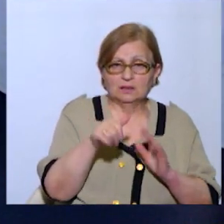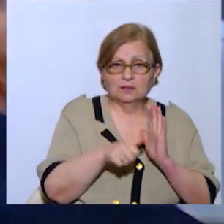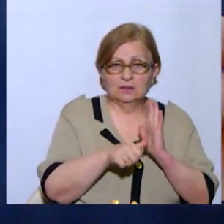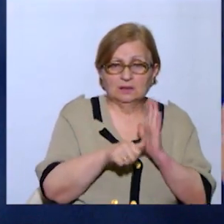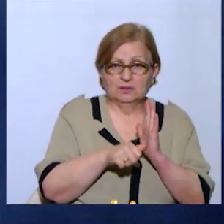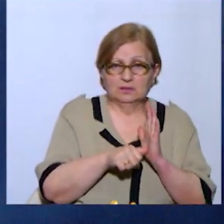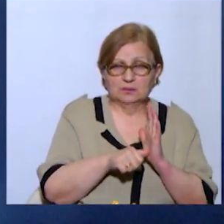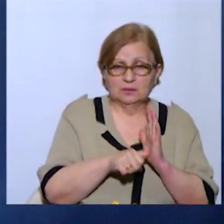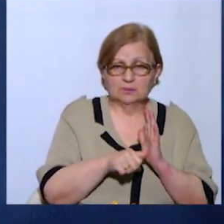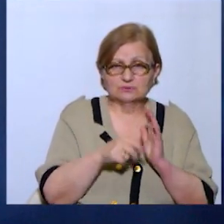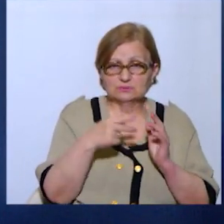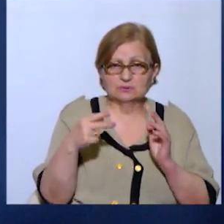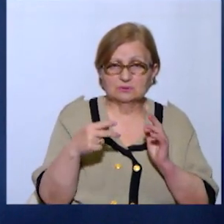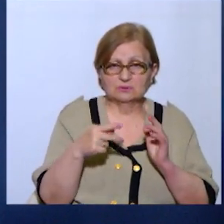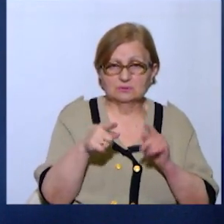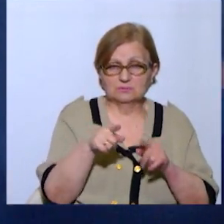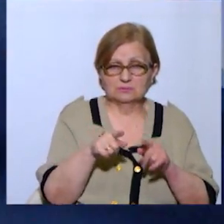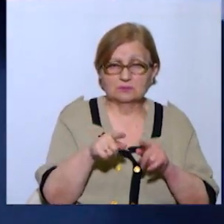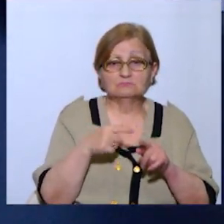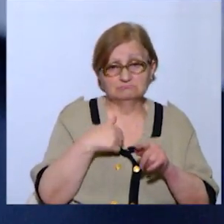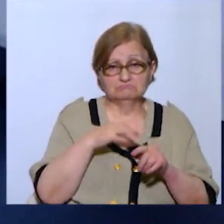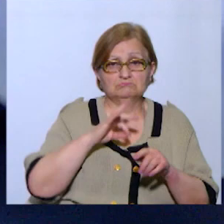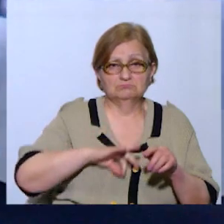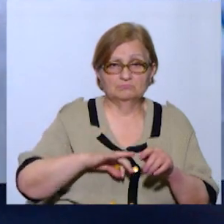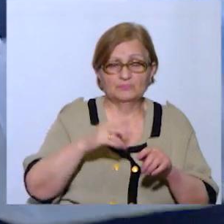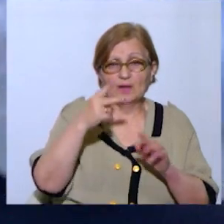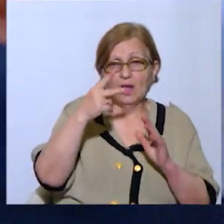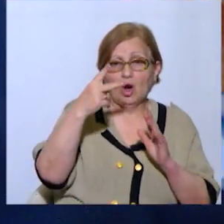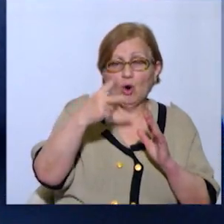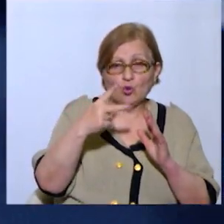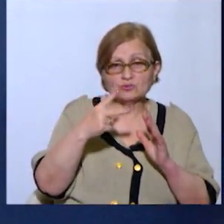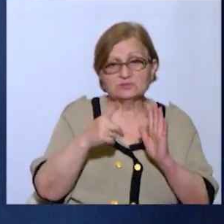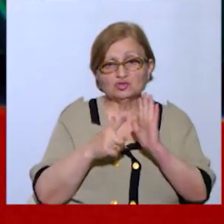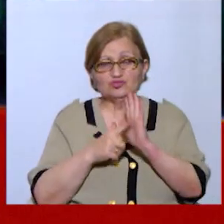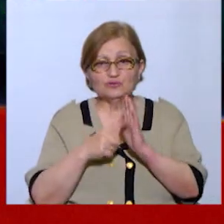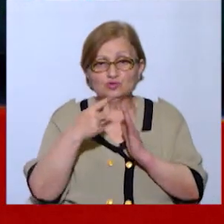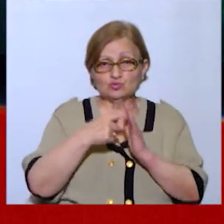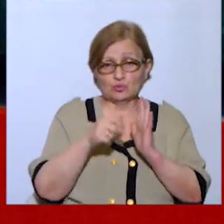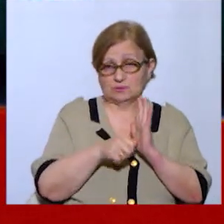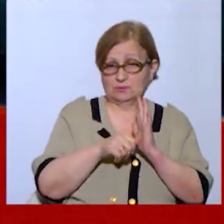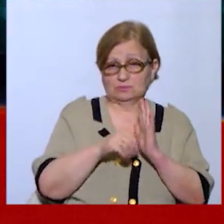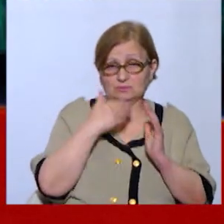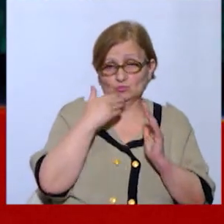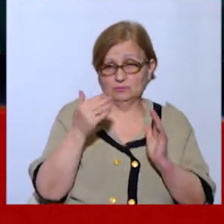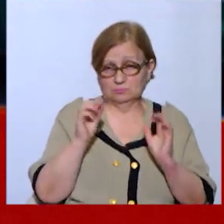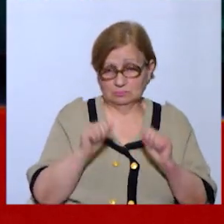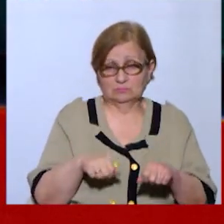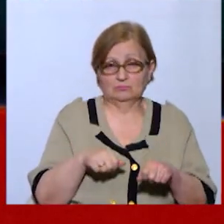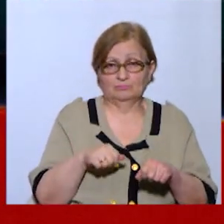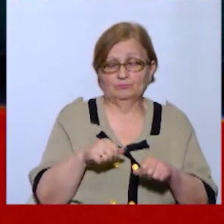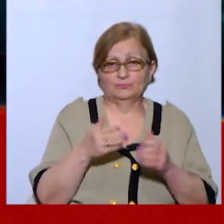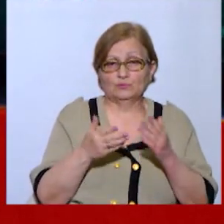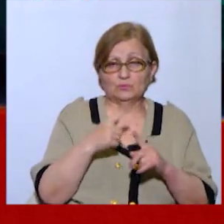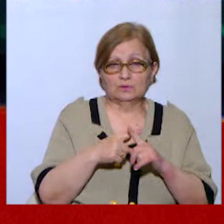ტოლი და ეს შემთხვევა გვაწყობს იმიტომ რომ 2-სა და 7 შორის არის 6, x-ი თუ არის 3 და